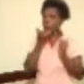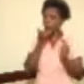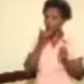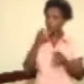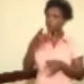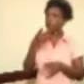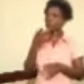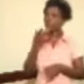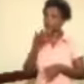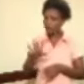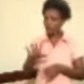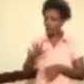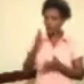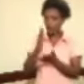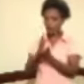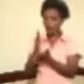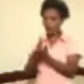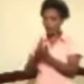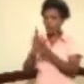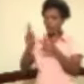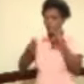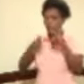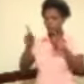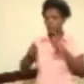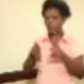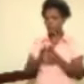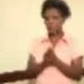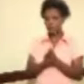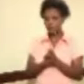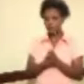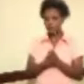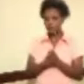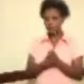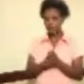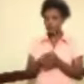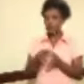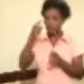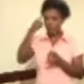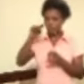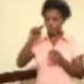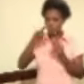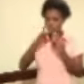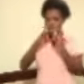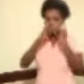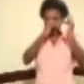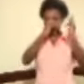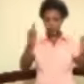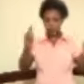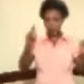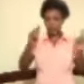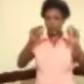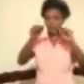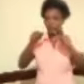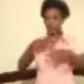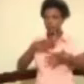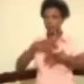tourner la caillou. Gen bagay pour nous wè dans ça. Effectivement, logement, c'est lui-même qui attirait attention le